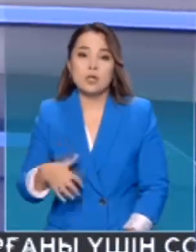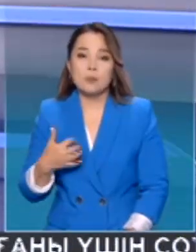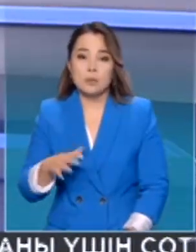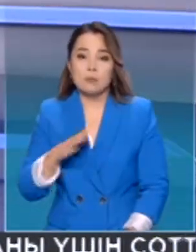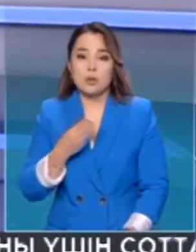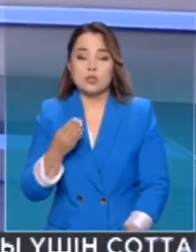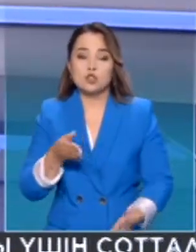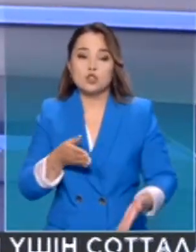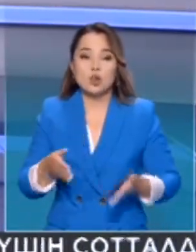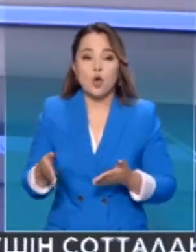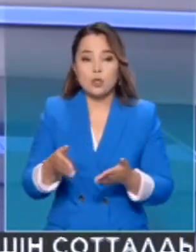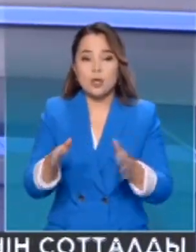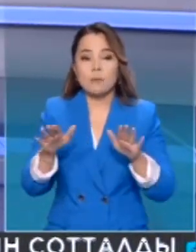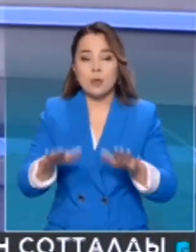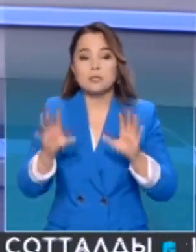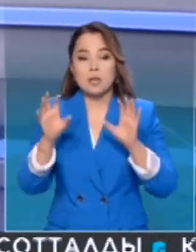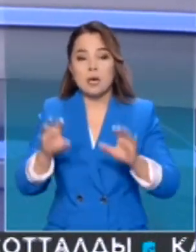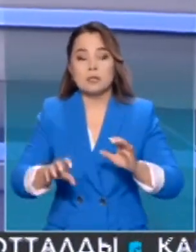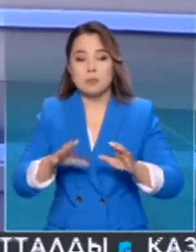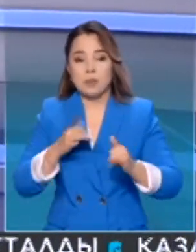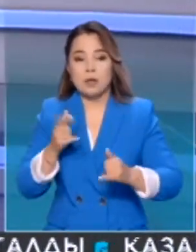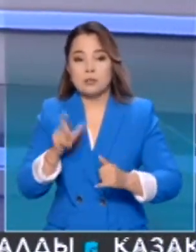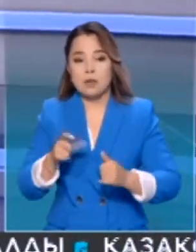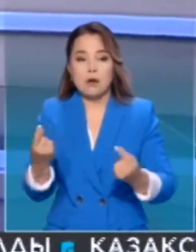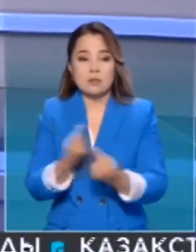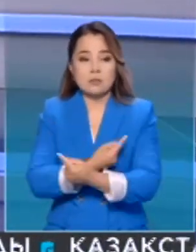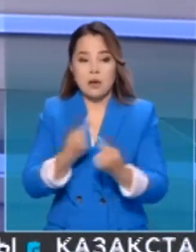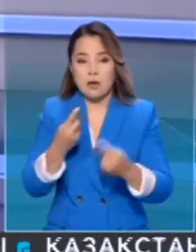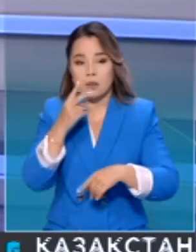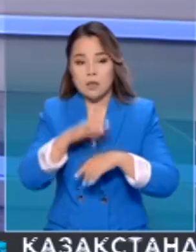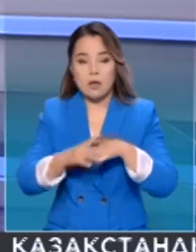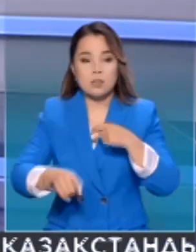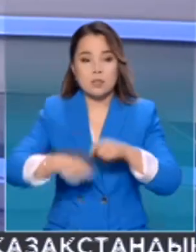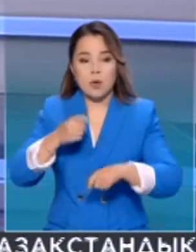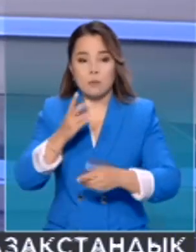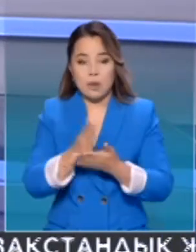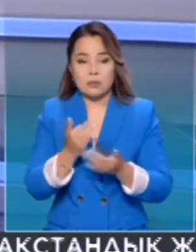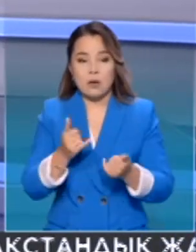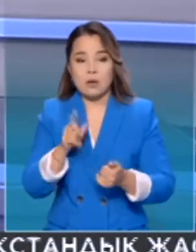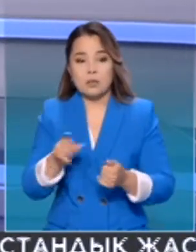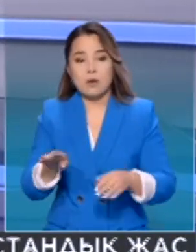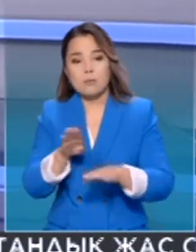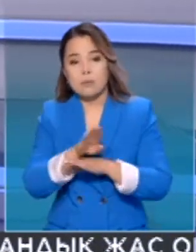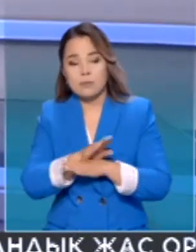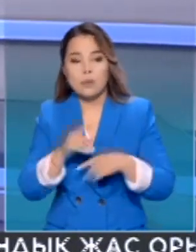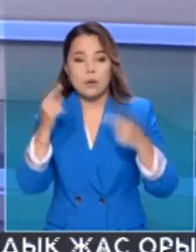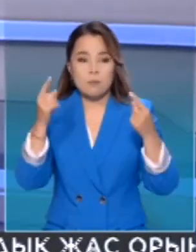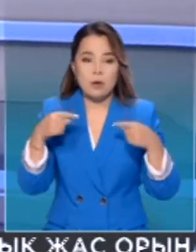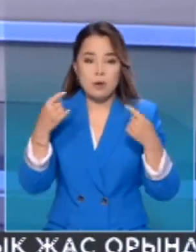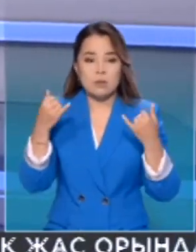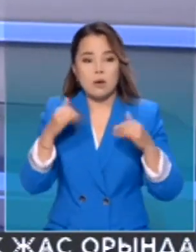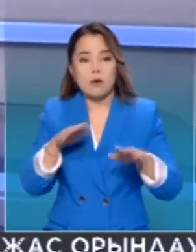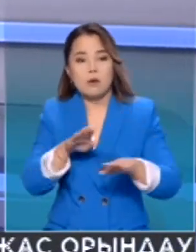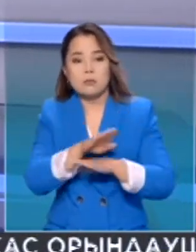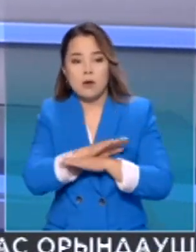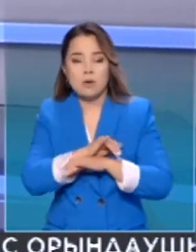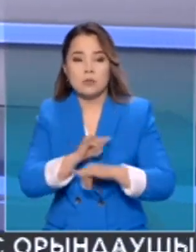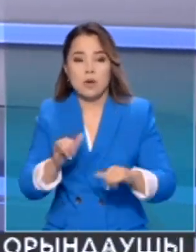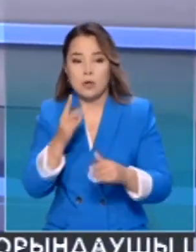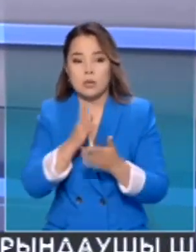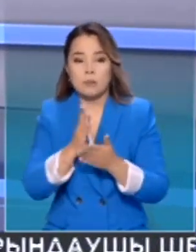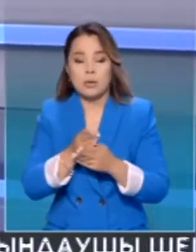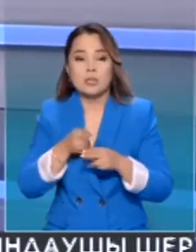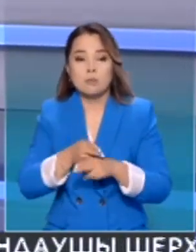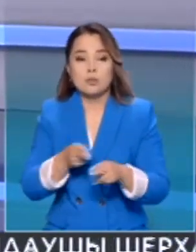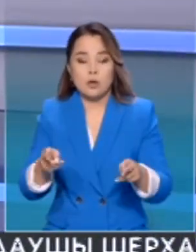Жамбылдағы шойын жолдар бойында заңсыз өткелдер көбейіп барады. Салдарынан адамдар ажал құшып, малдардың мертігуі азаймай тұр. Темір